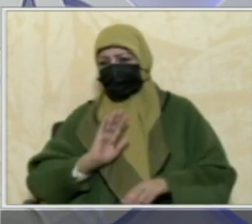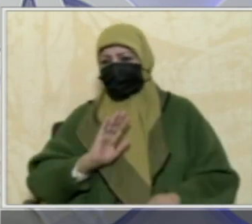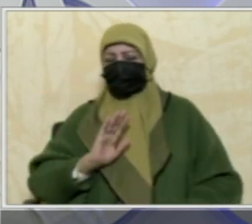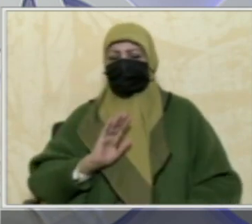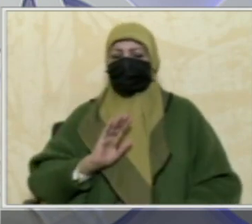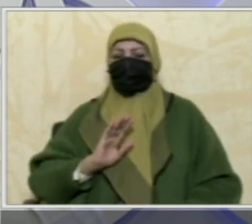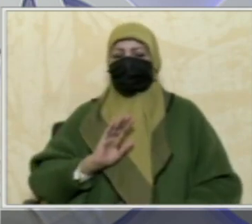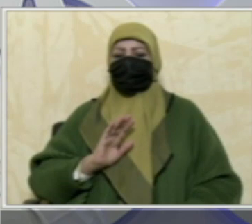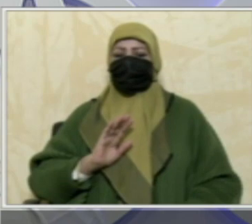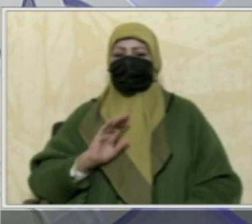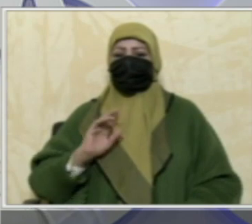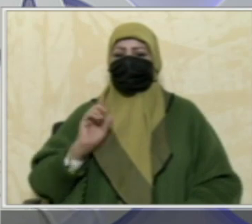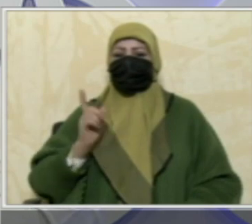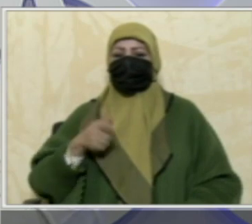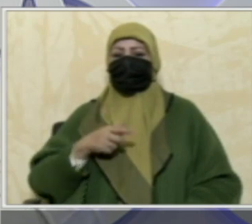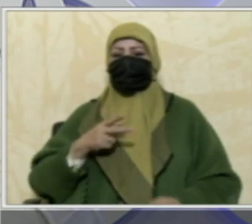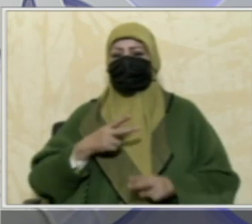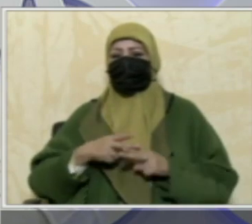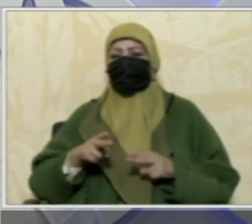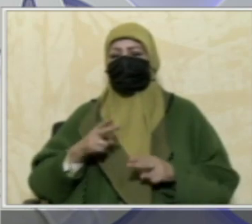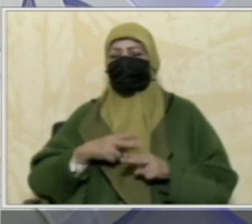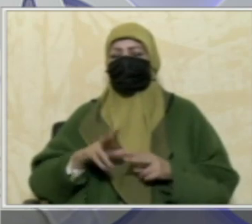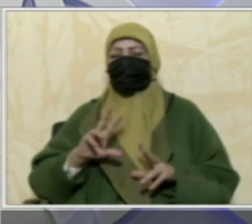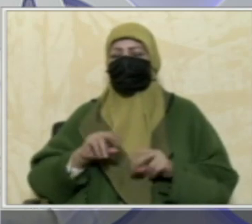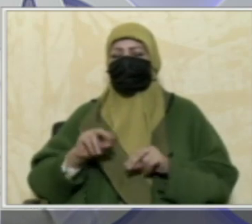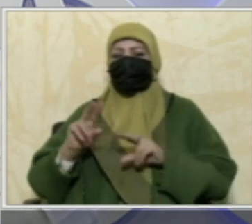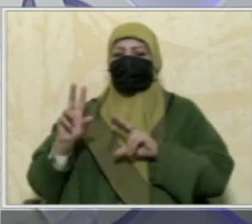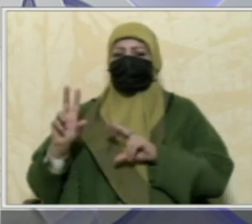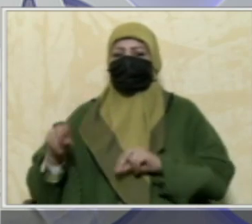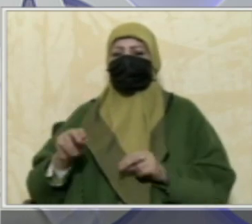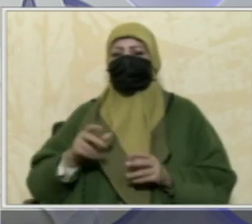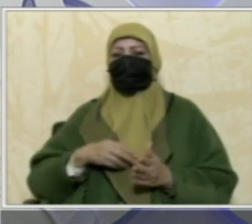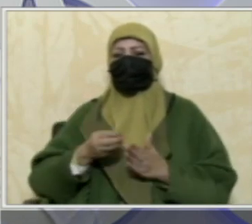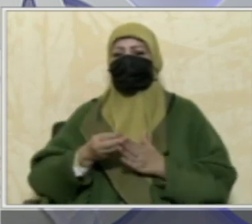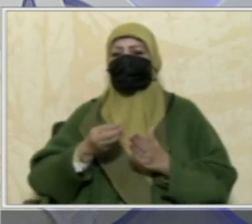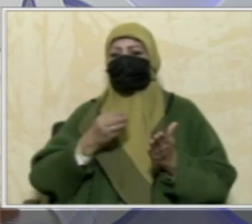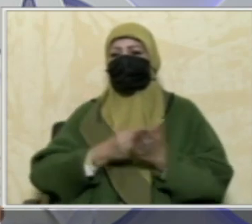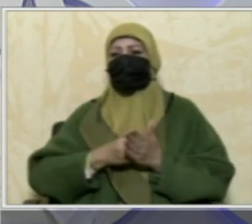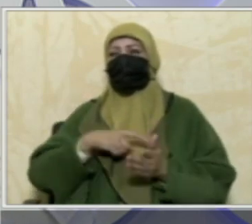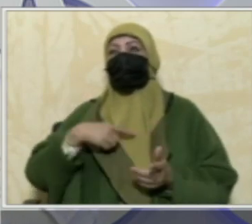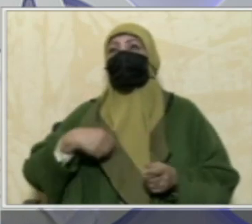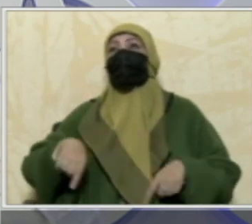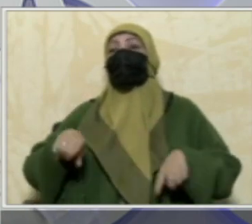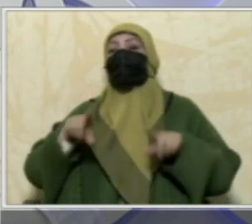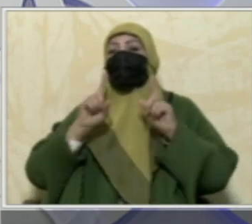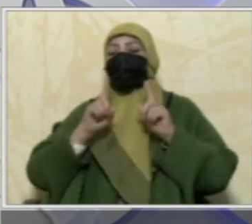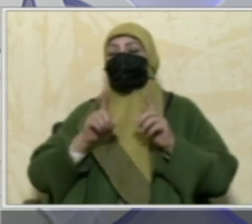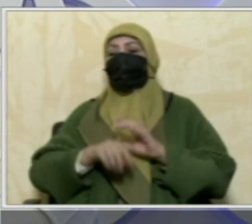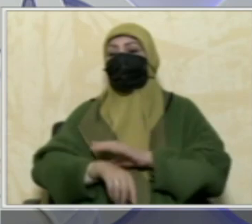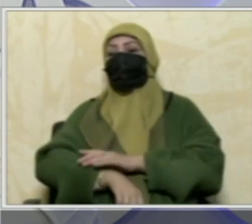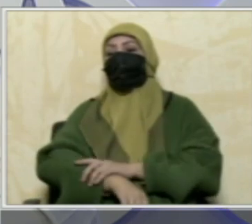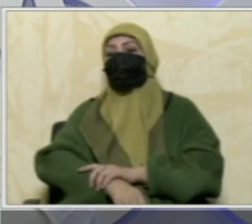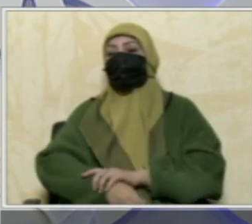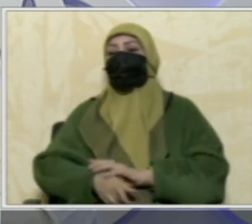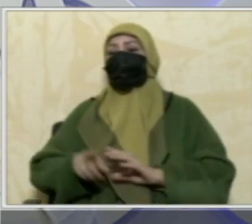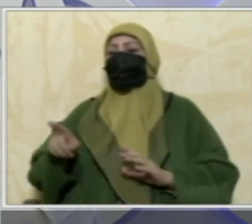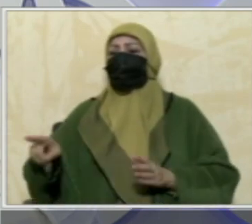يمنع ان ترى لغير الله ولكن اذا كان هذا الشخص لم يطلب منك شيئا اطلاقا